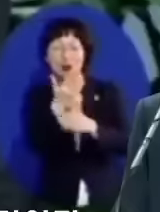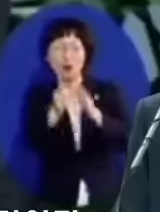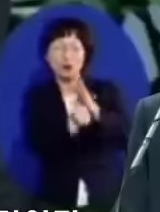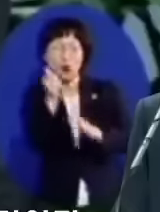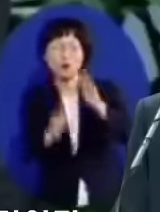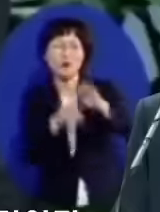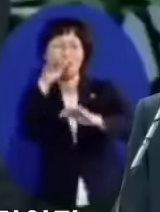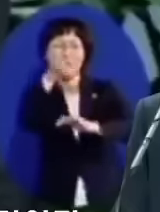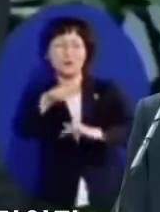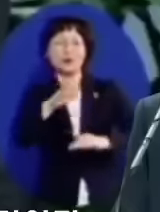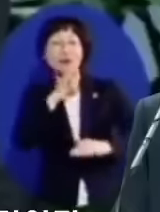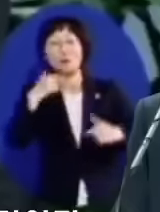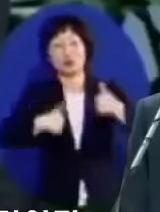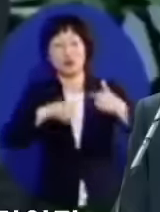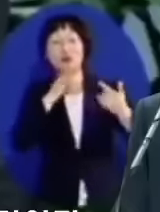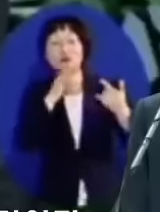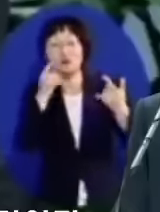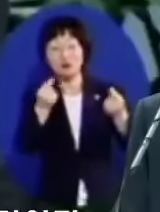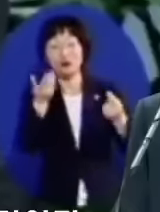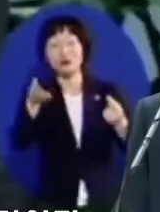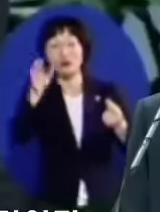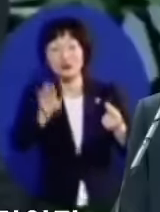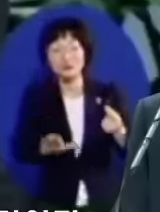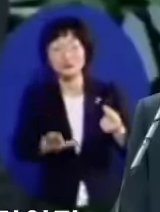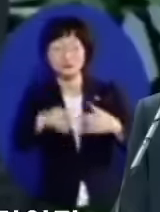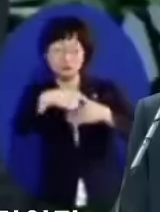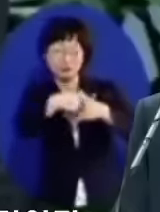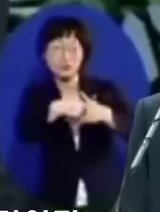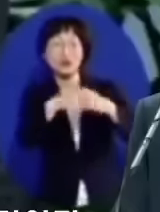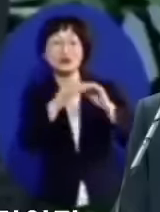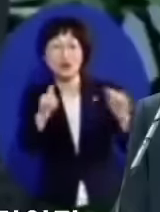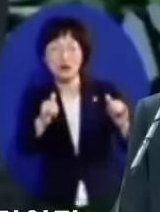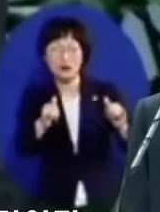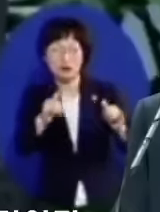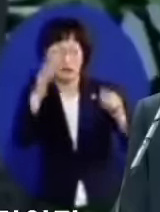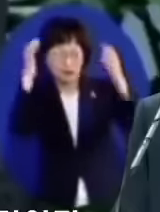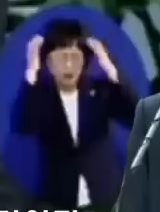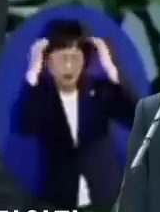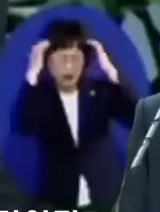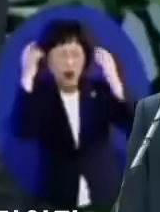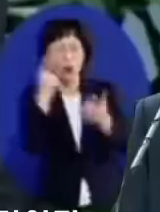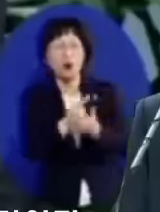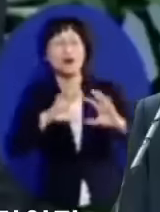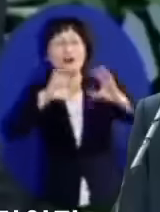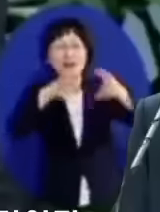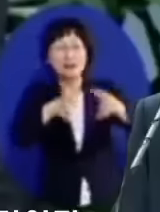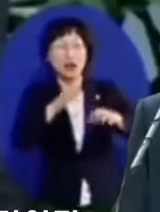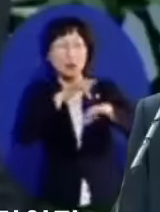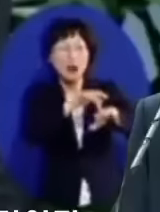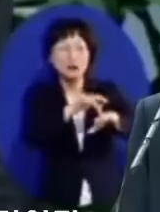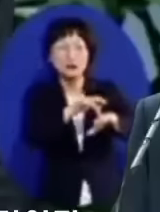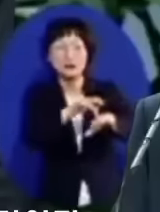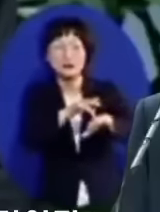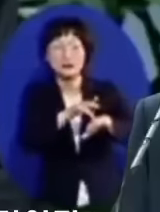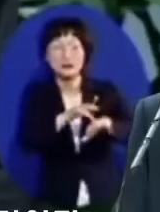넘쳐나서 참 기쁘지만은 그 사람은 굉장히 고통스럽거든요. 세상과 마귀와